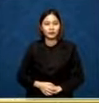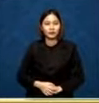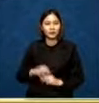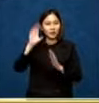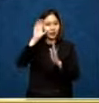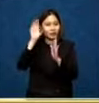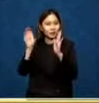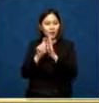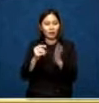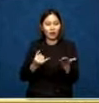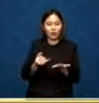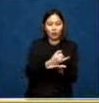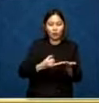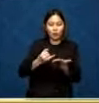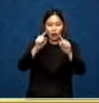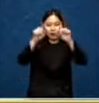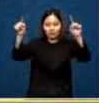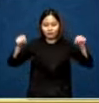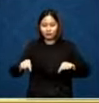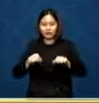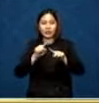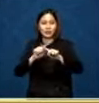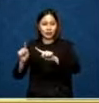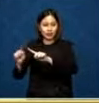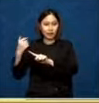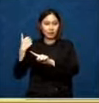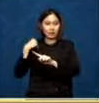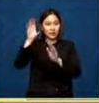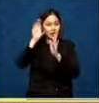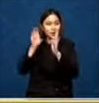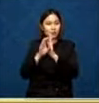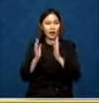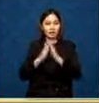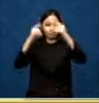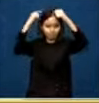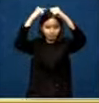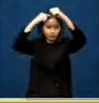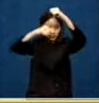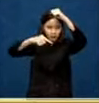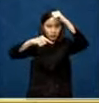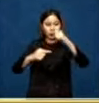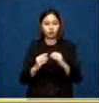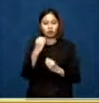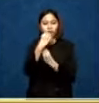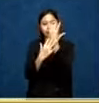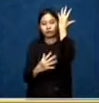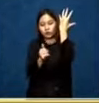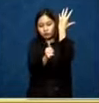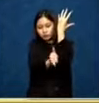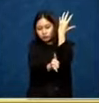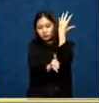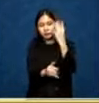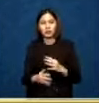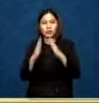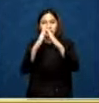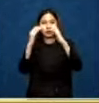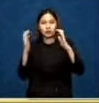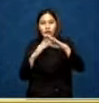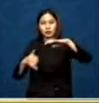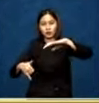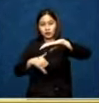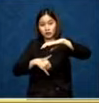ภาพจิตรกรรมฝาผนังเป็นรูปพระพุทธเจ้าประทับใต้ต้นโพนะครับภายในโบสถ์มี